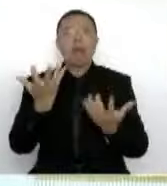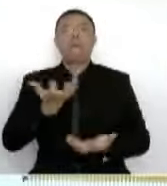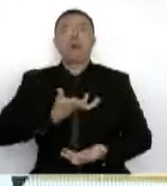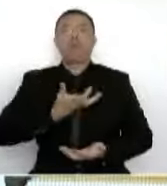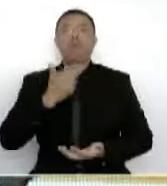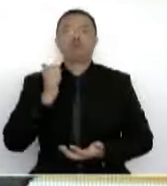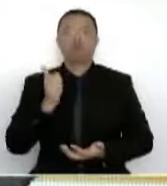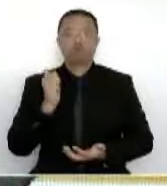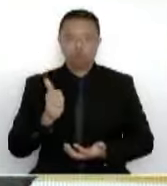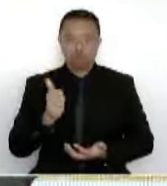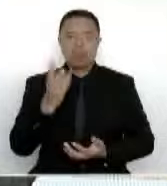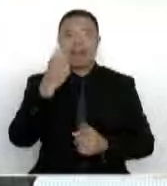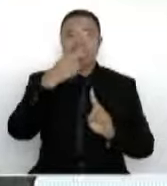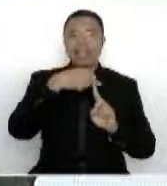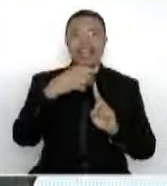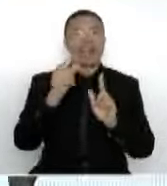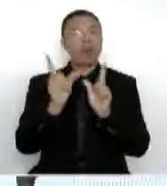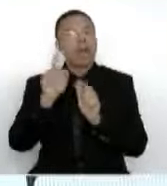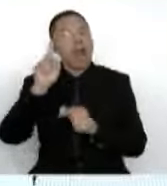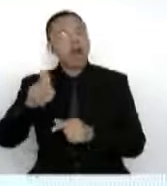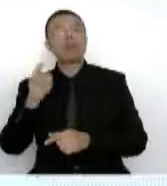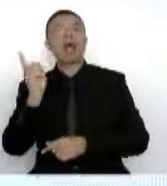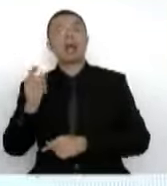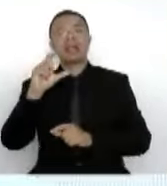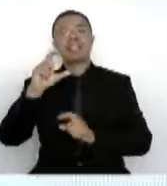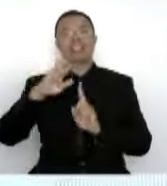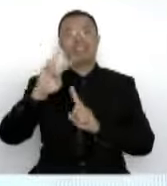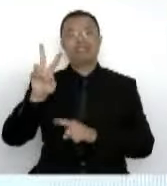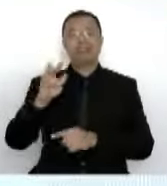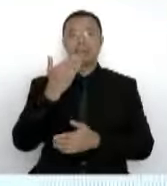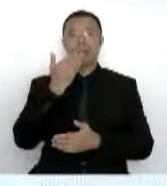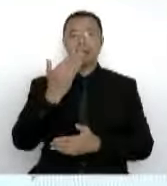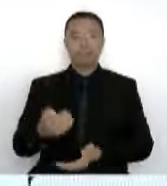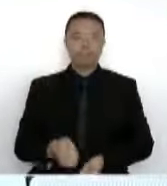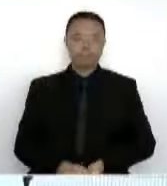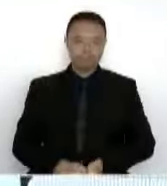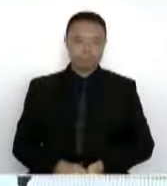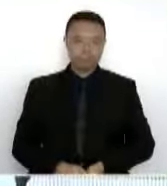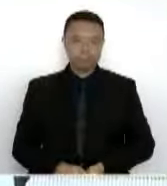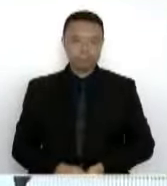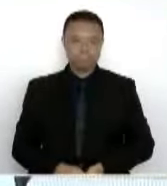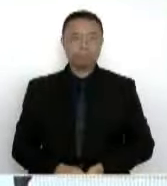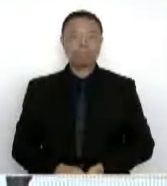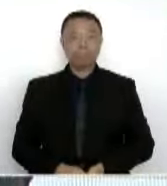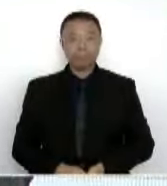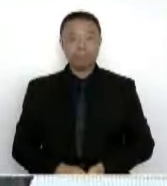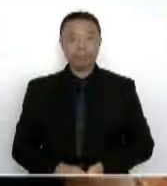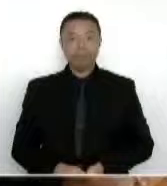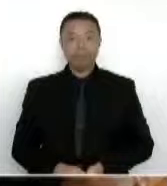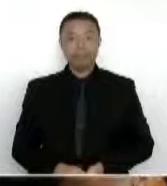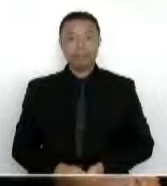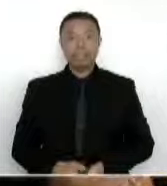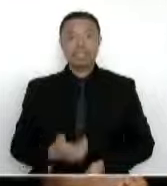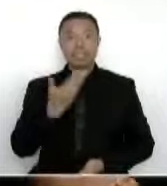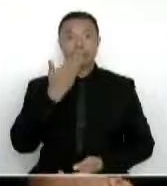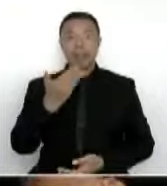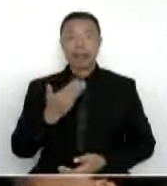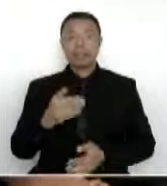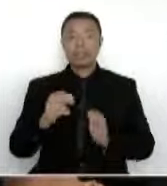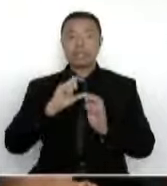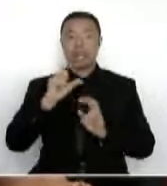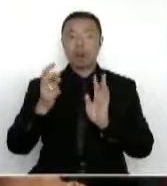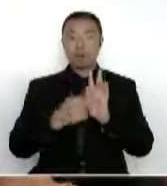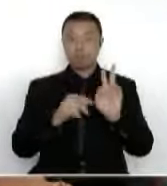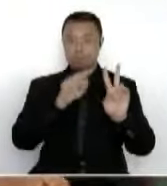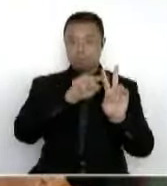membutuhkan itu RT RW membutuhkan itu terima kasih terima kasih baik terima kasih kami persilakan kepada pasangan calon nomor urut du